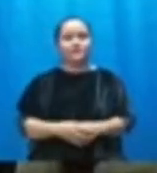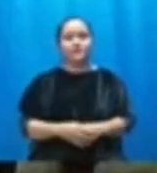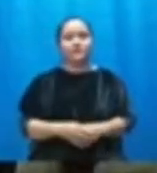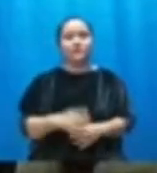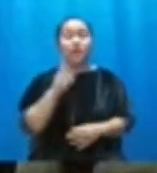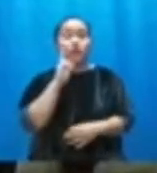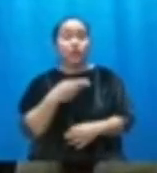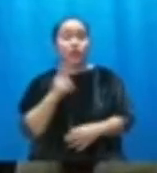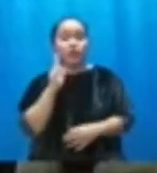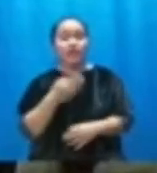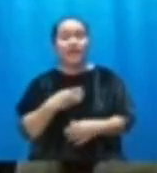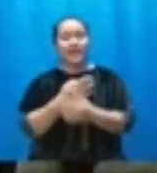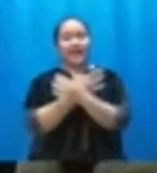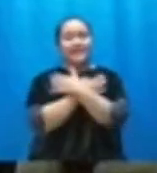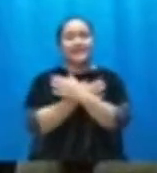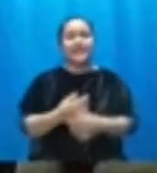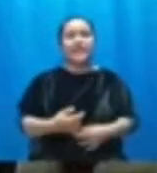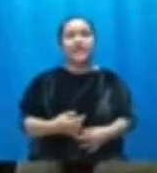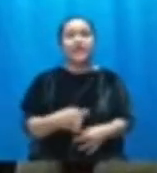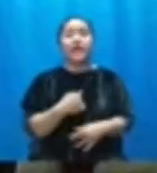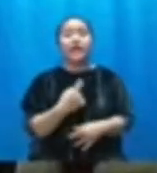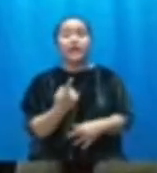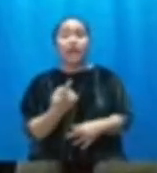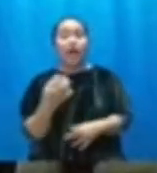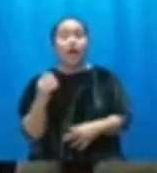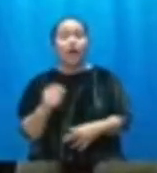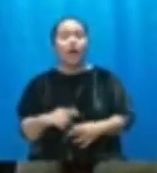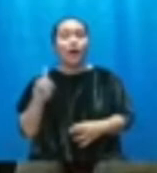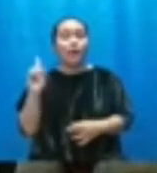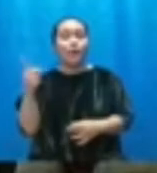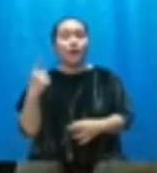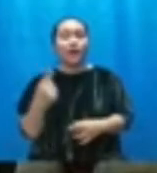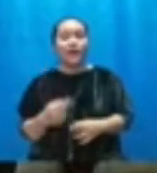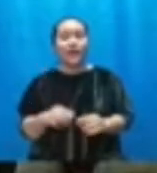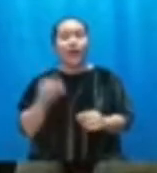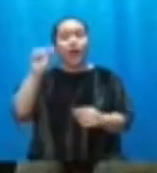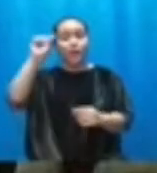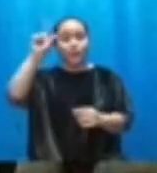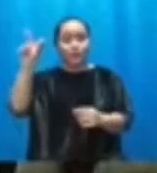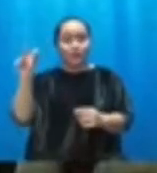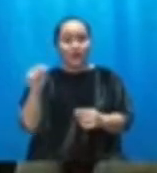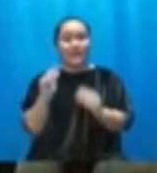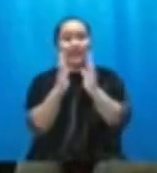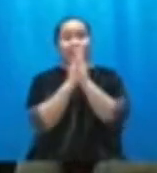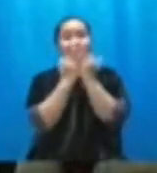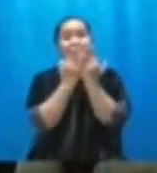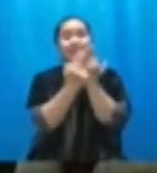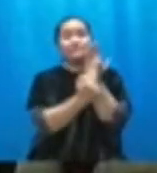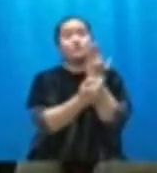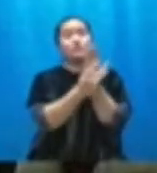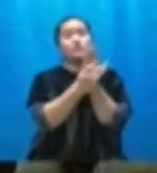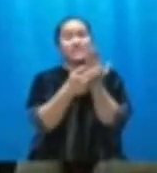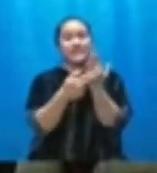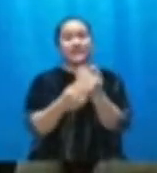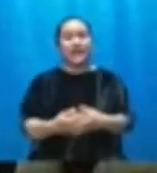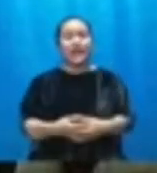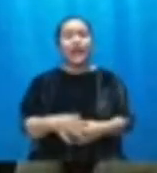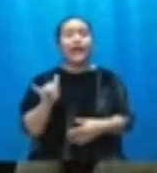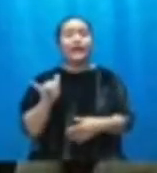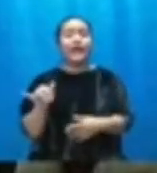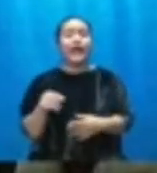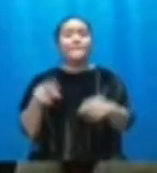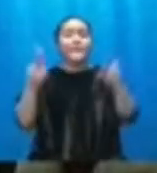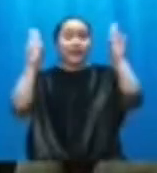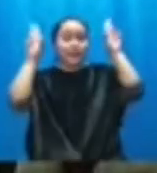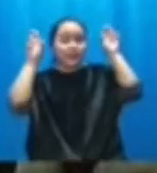Ayo kita sudah mulai bulan kitab suci Semoga jalan bilang glue bulan kitab suci yang bertemakan